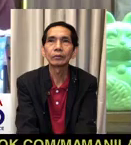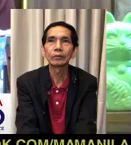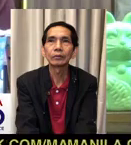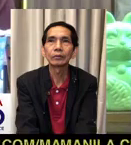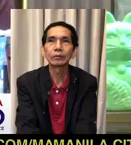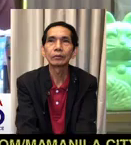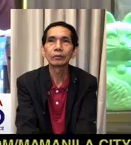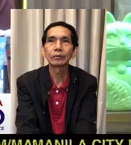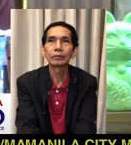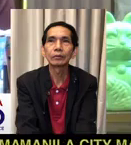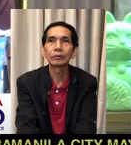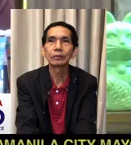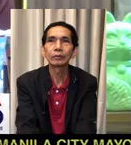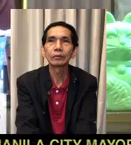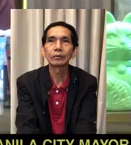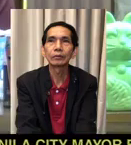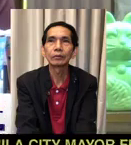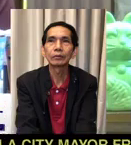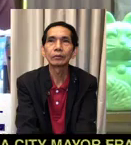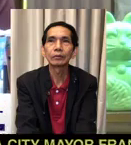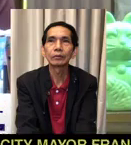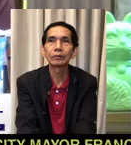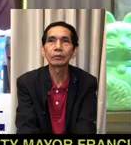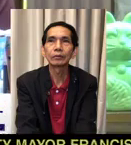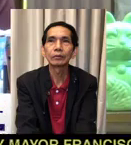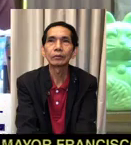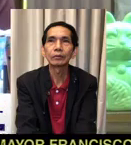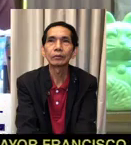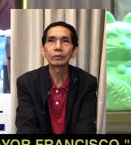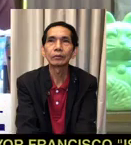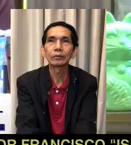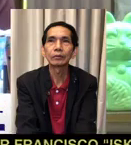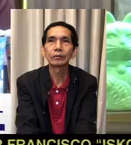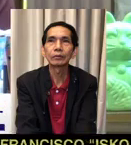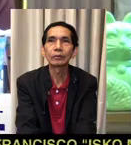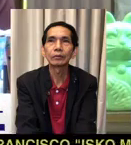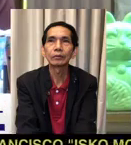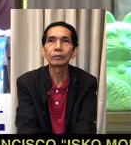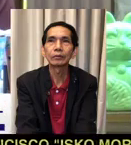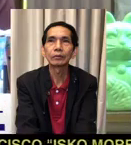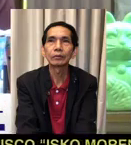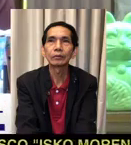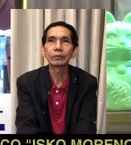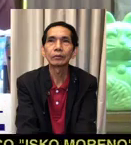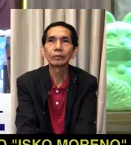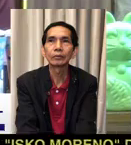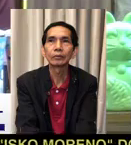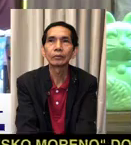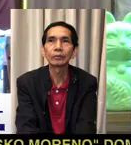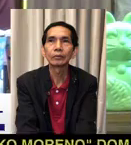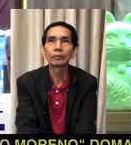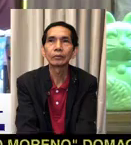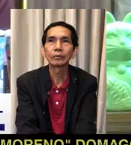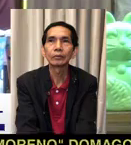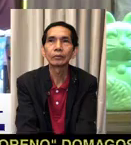Pero, pasasamba, unti-unti yan, madedevelop. Dati nga, webcam lang ang gamit natin, no?